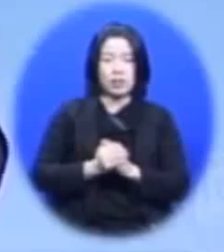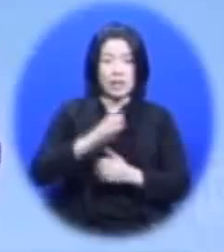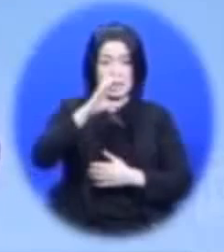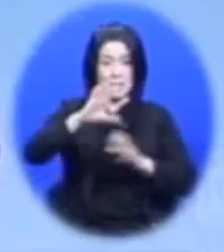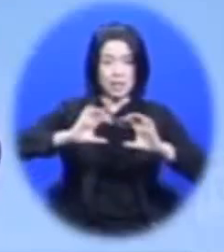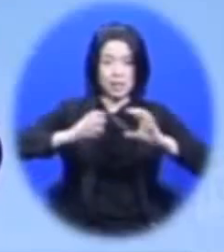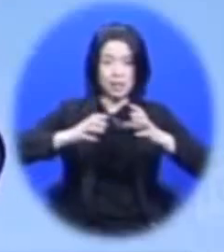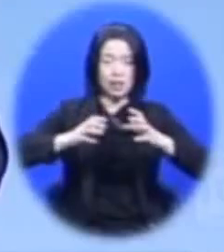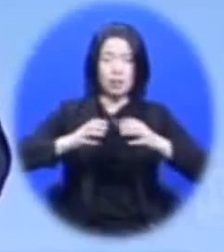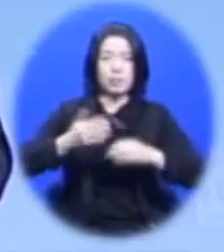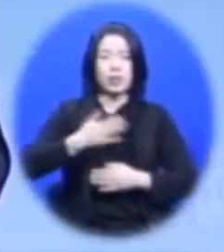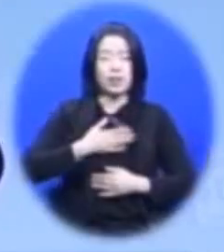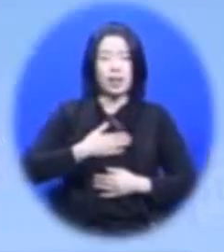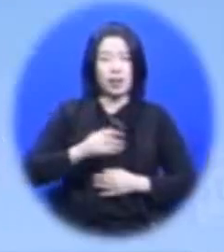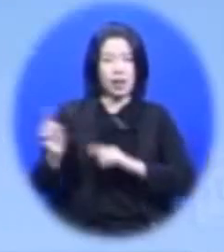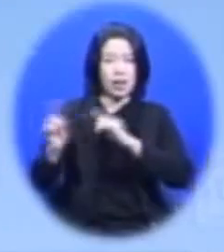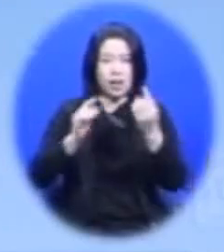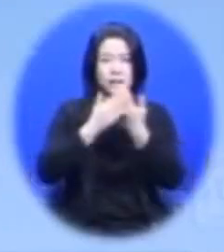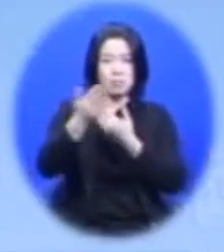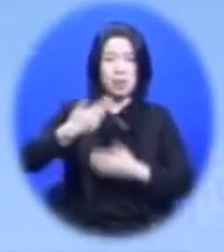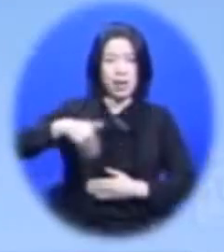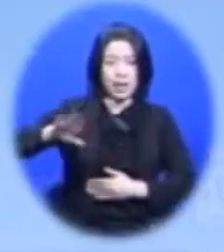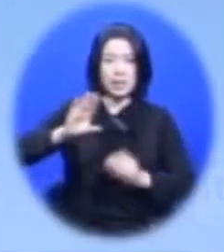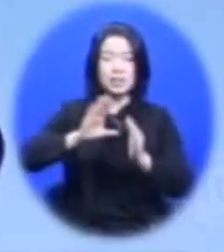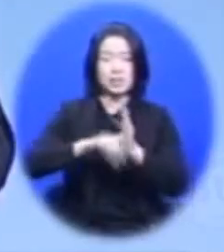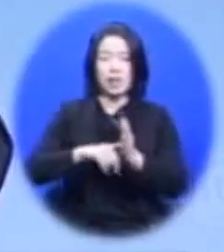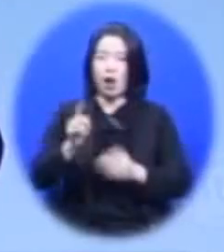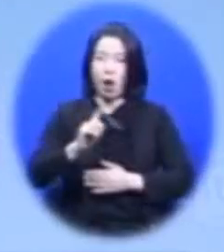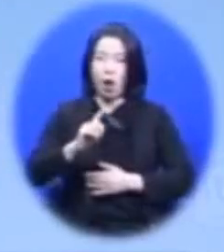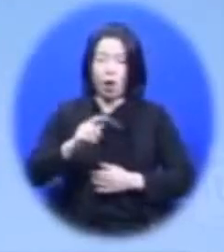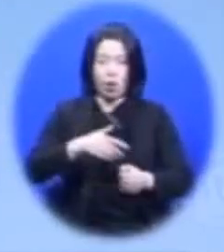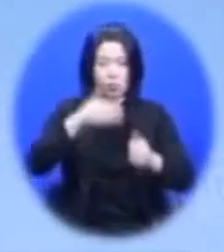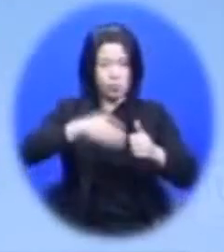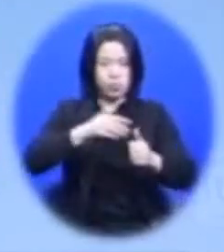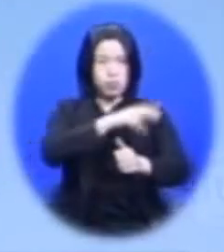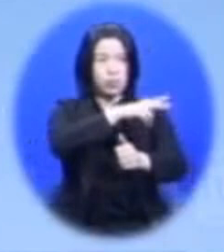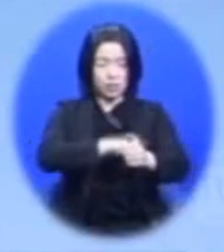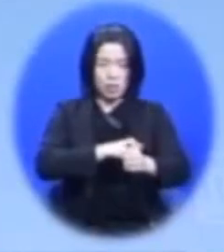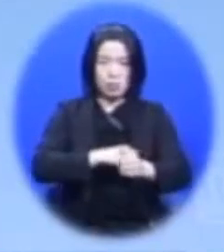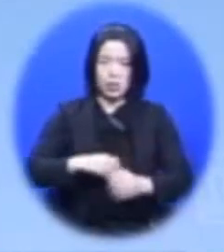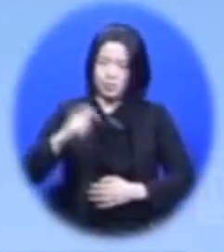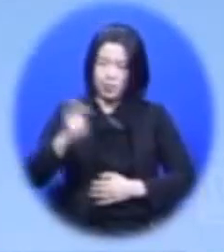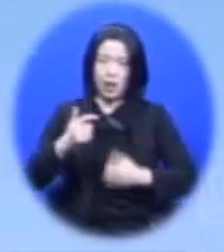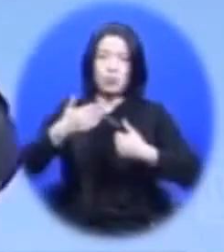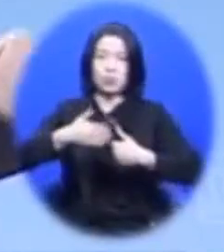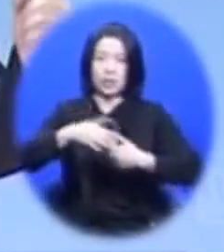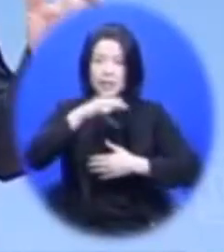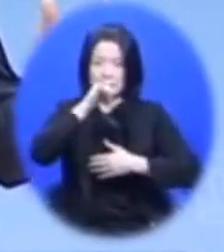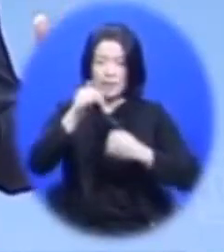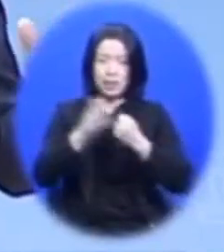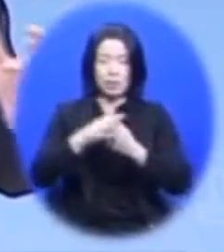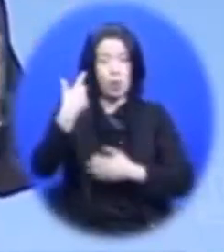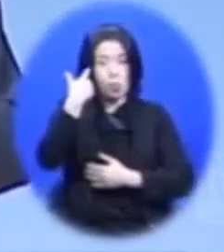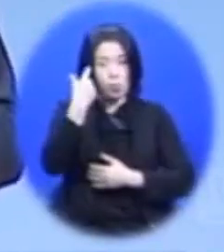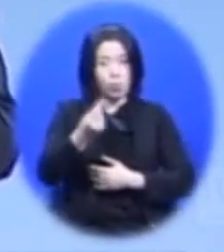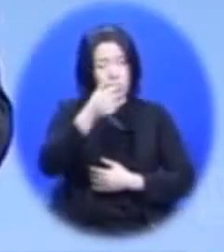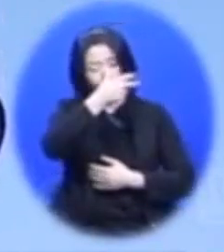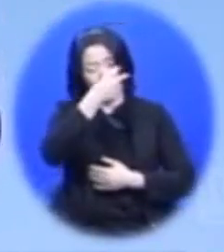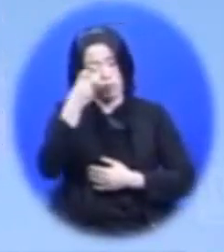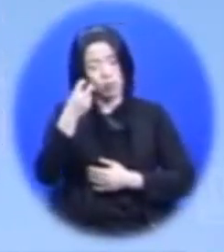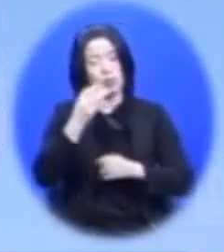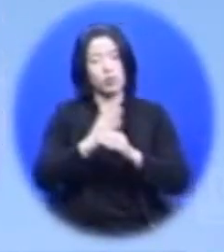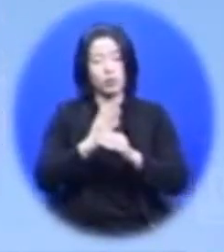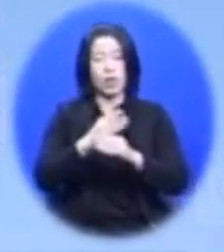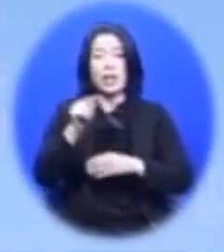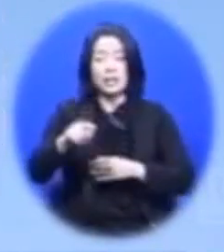캐나다에 제가 한번 집회를 갔을 때 어느 권사님이 하도 강권해서 제가 호텔에서 묵다가 그